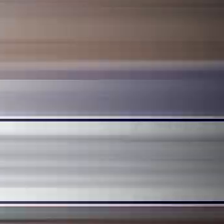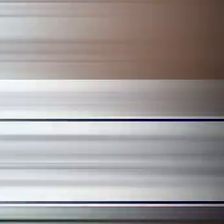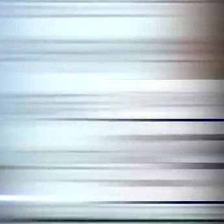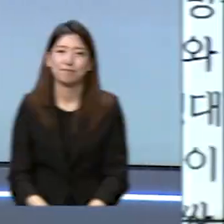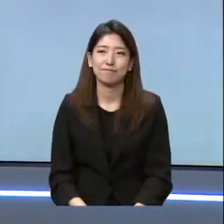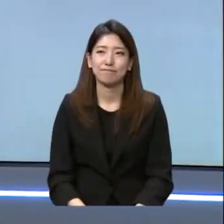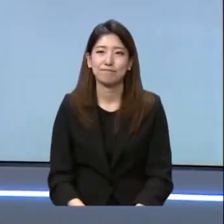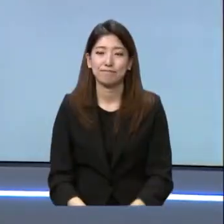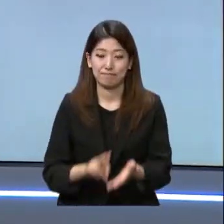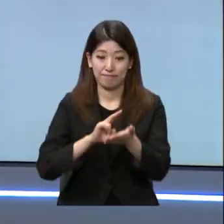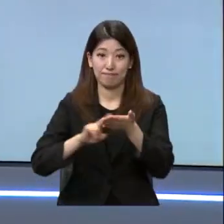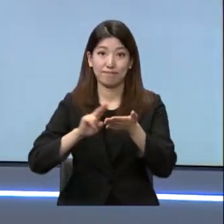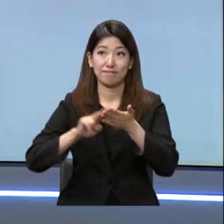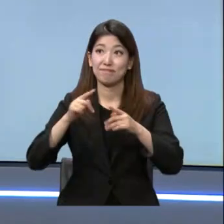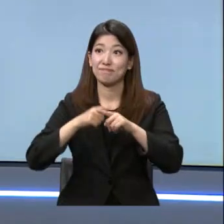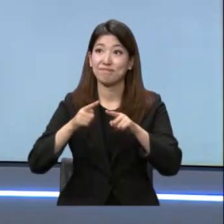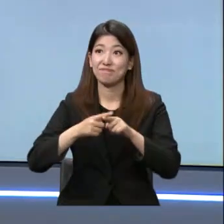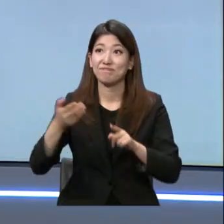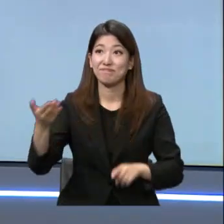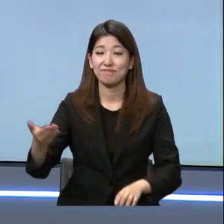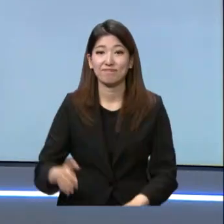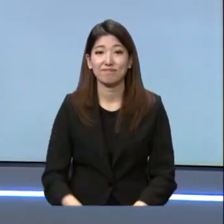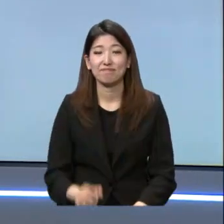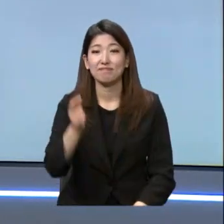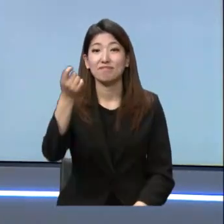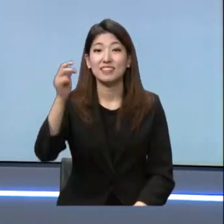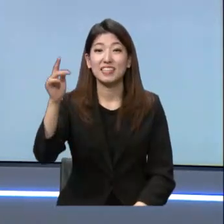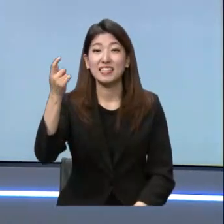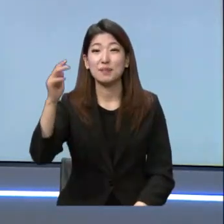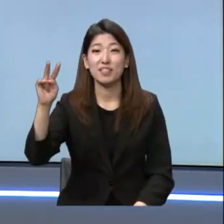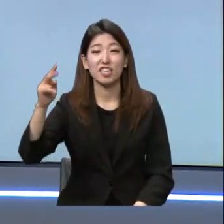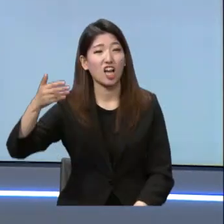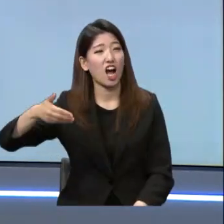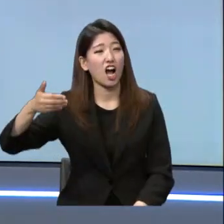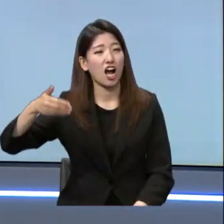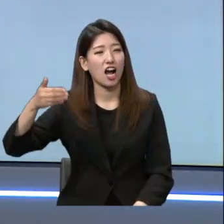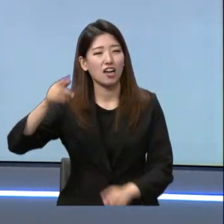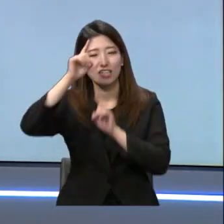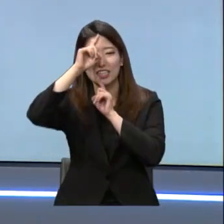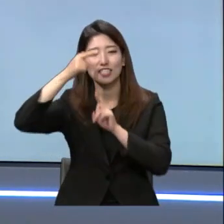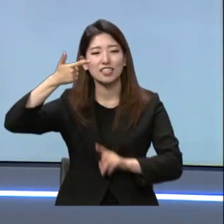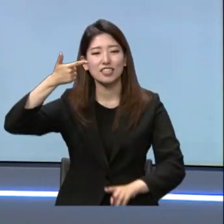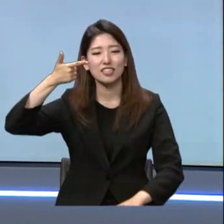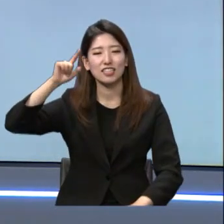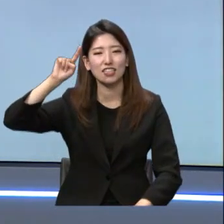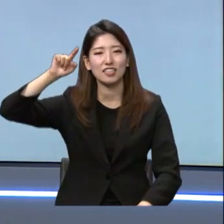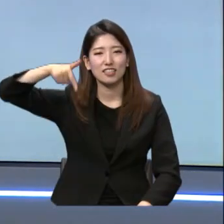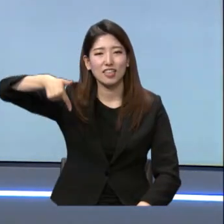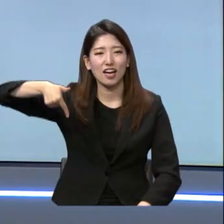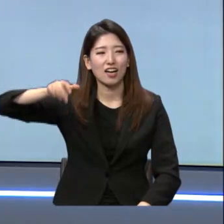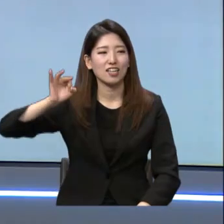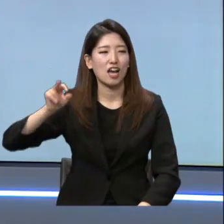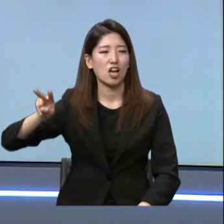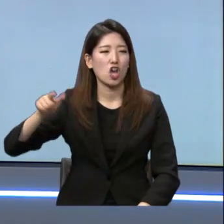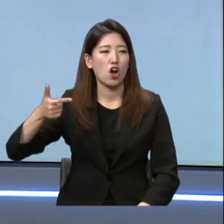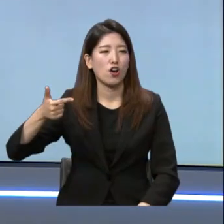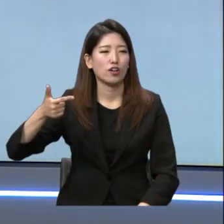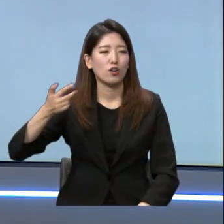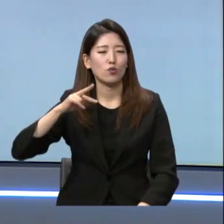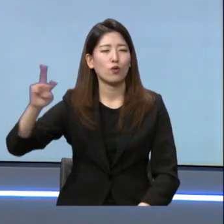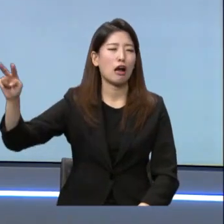이낙연 귀국 지금 tv에서 이낙연 전 대표가 귀국했다라는 보도가 나오니까 뒤에서 한